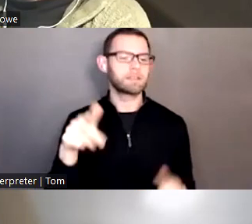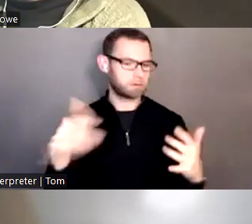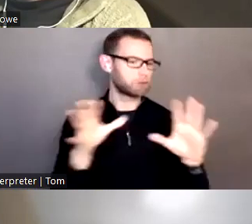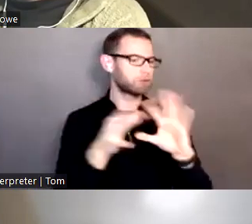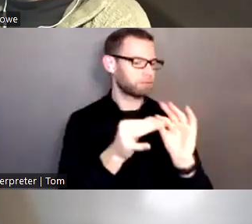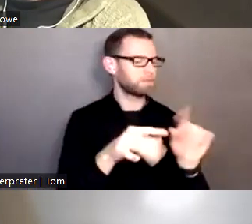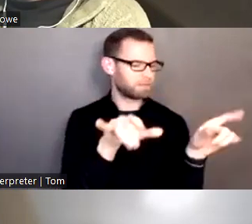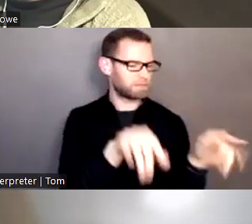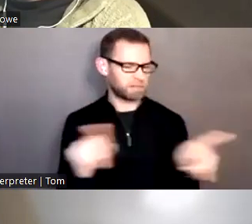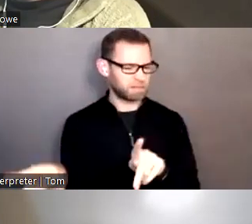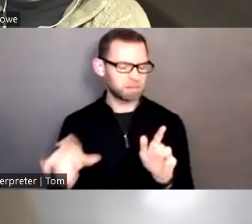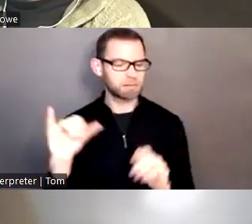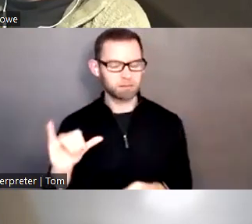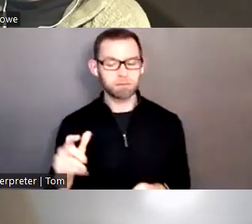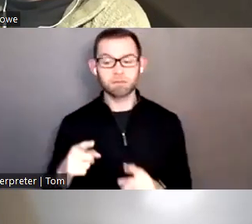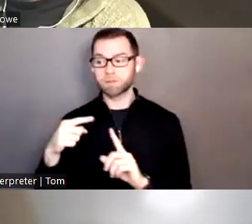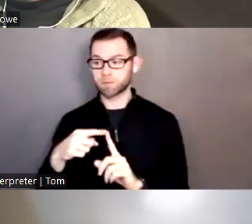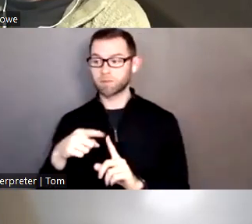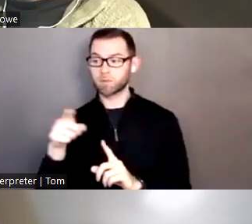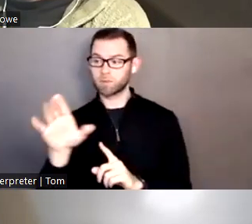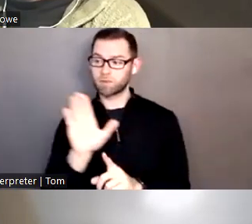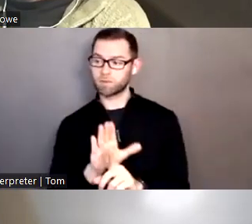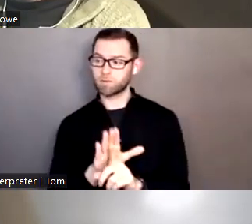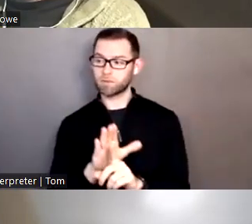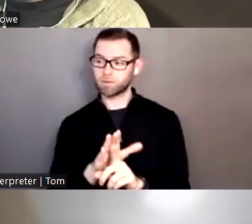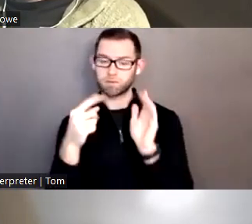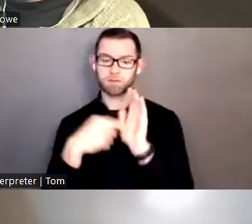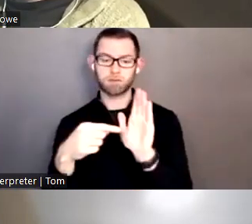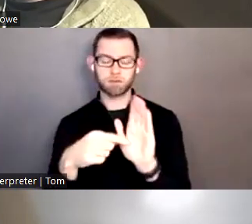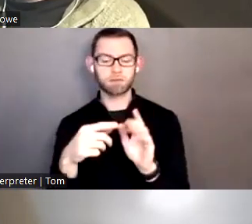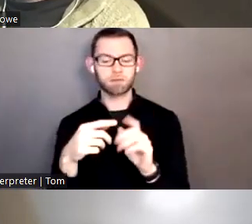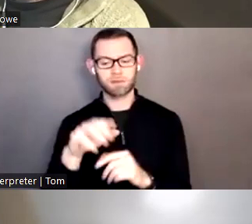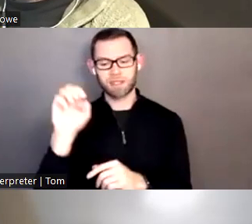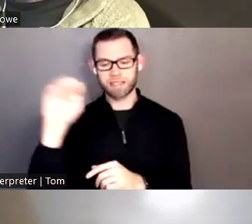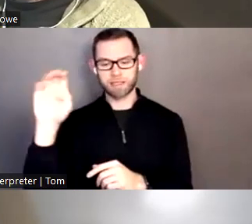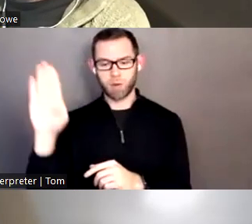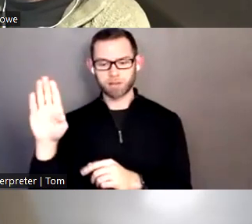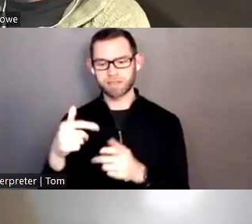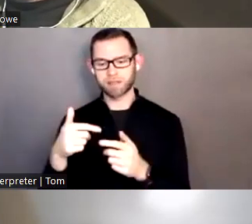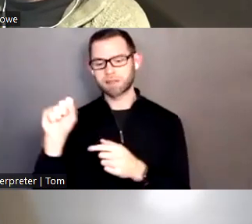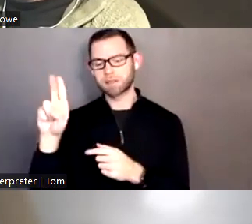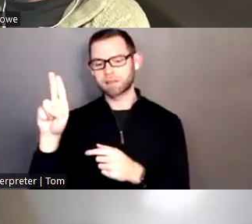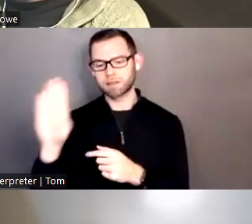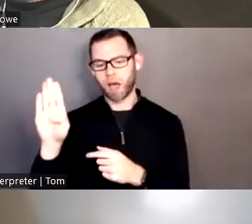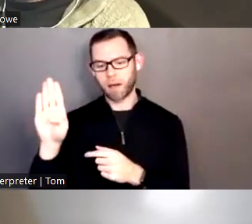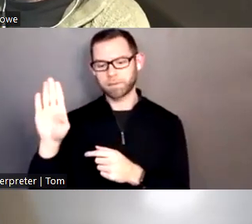pour permettre que tout le monde comprenne et le gouvernement capable de communiquer avec chaque monde dans la langue par eux.